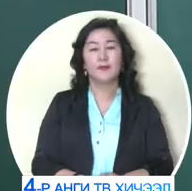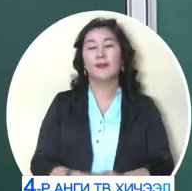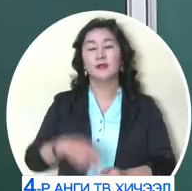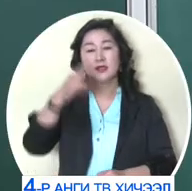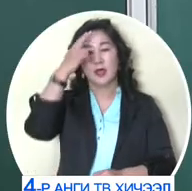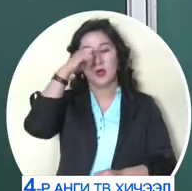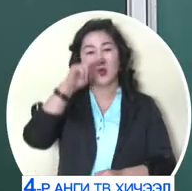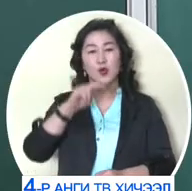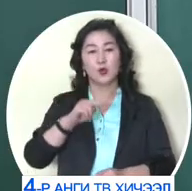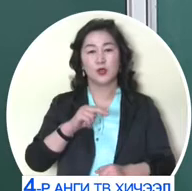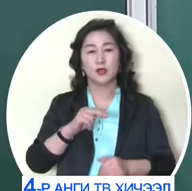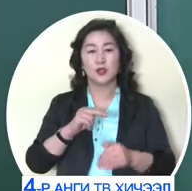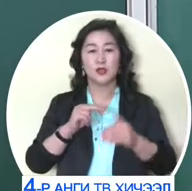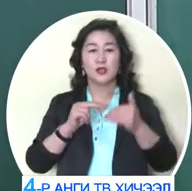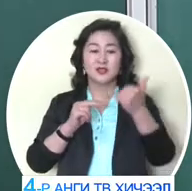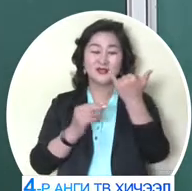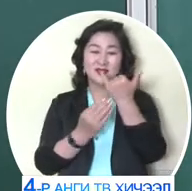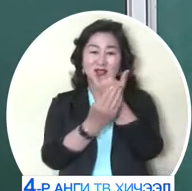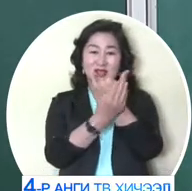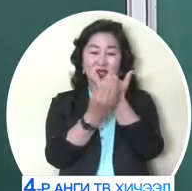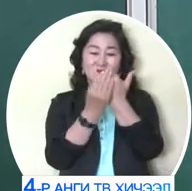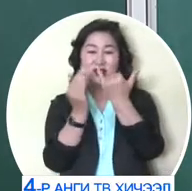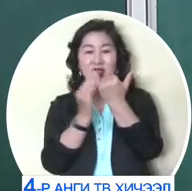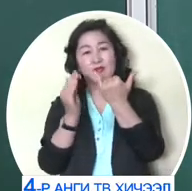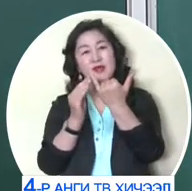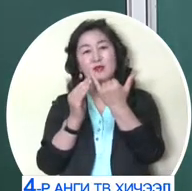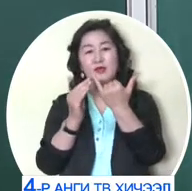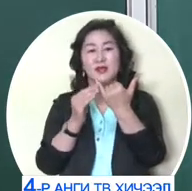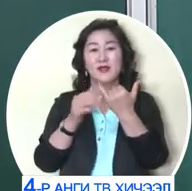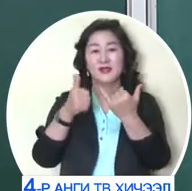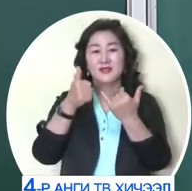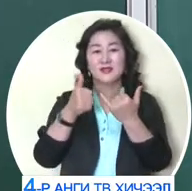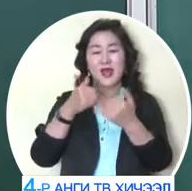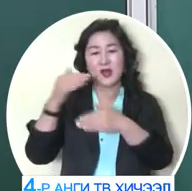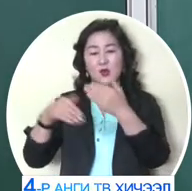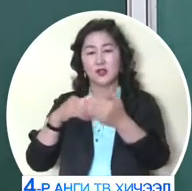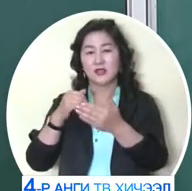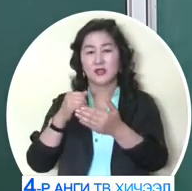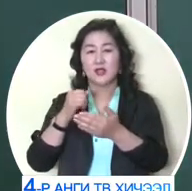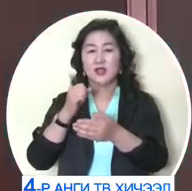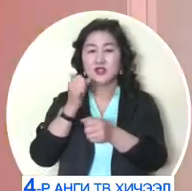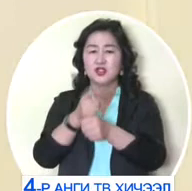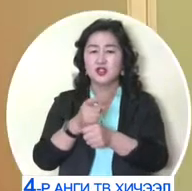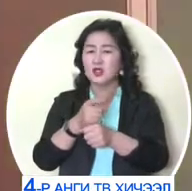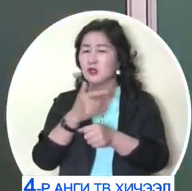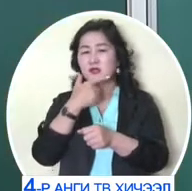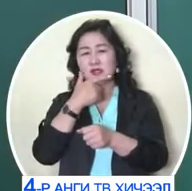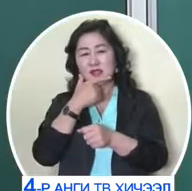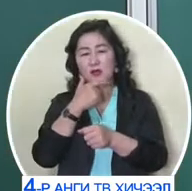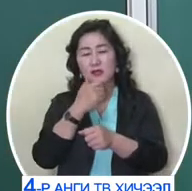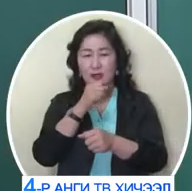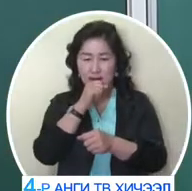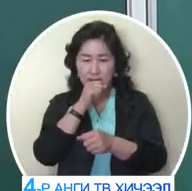Өөхүү бол дэлбээ бүрийг сайн үйлд зориулж чатаагүй дээ харамссан.